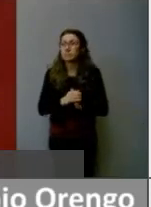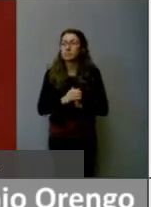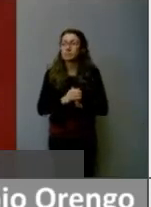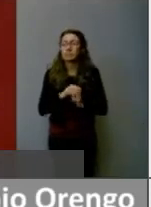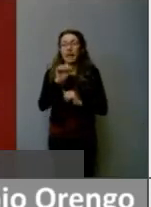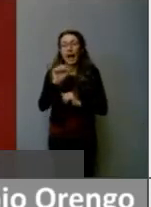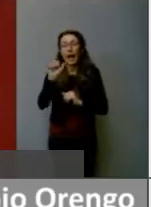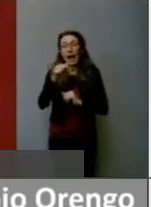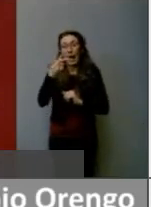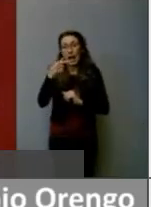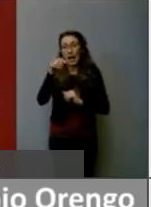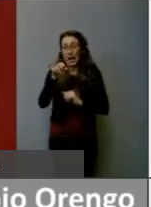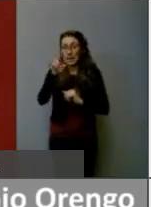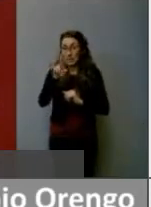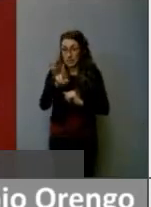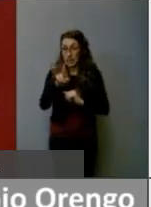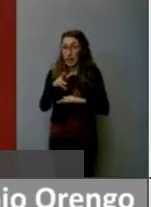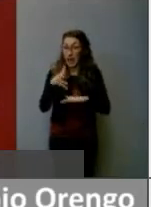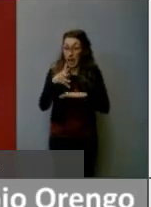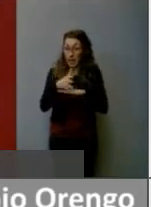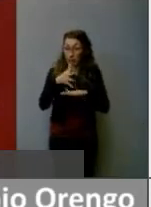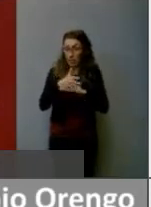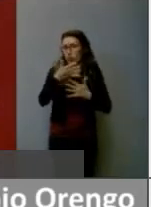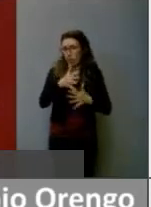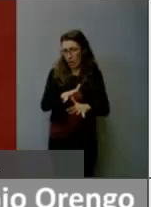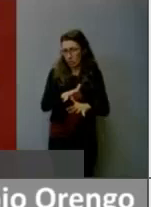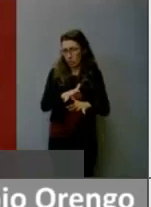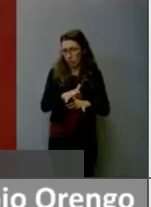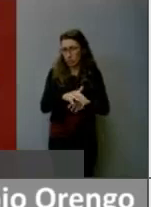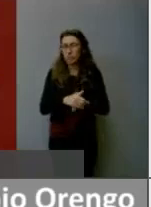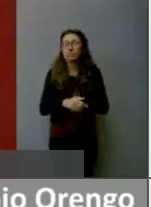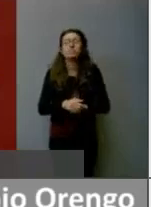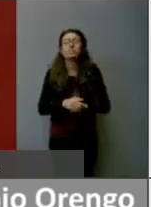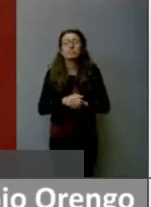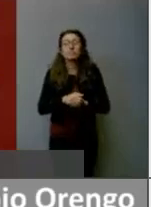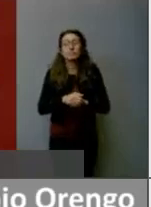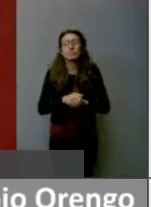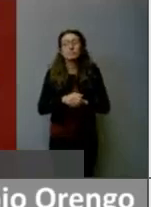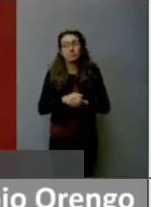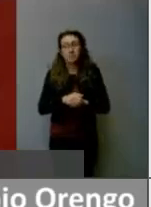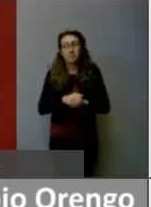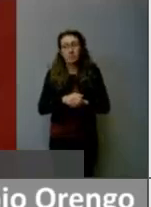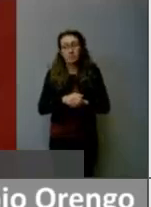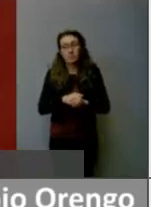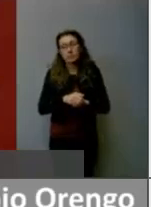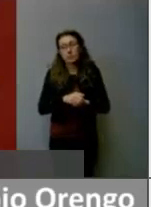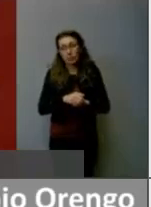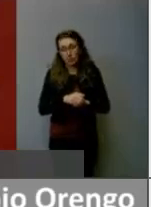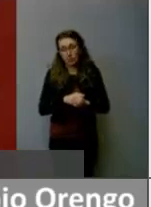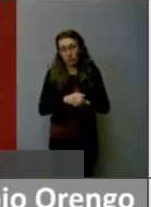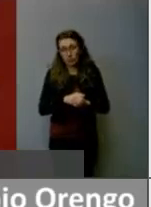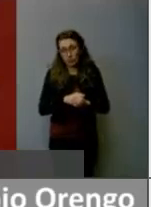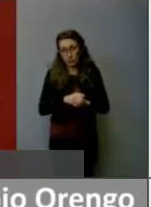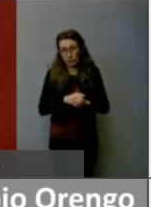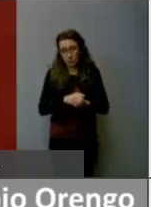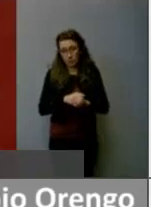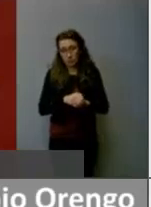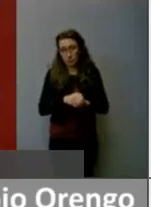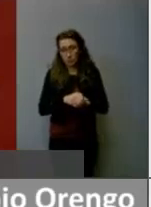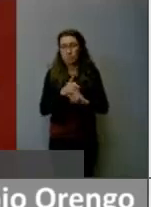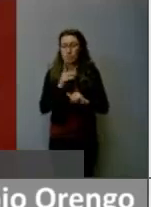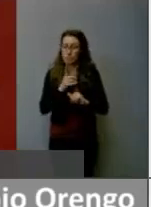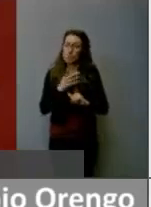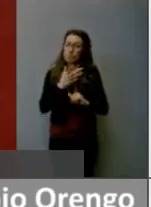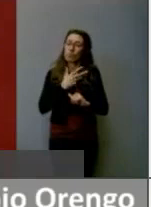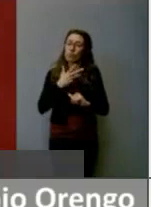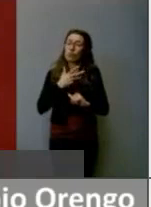Aster ha fatto un accesso in loco e è stata collocata una segnaletica